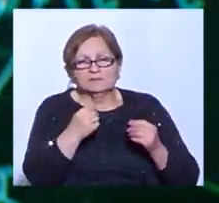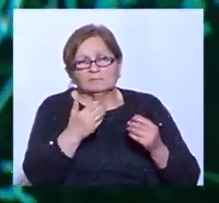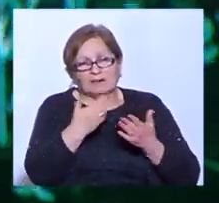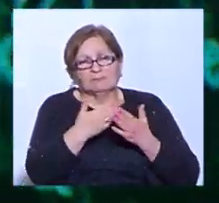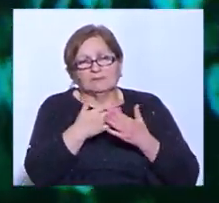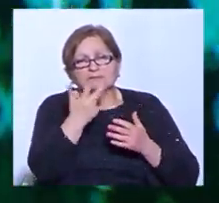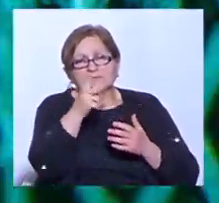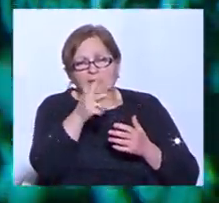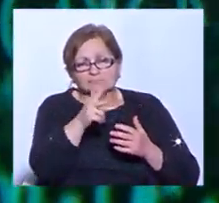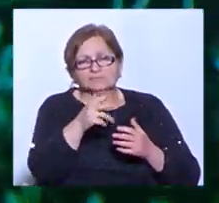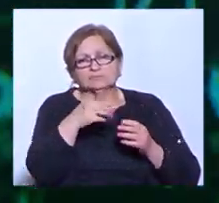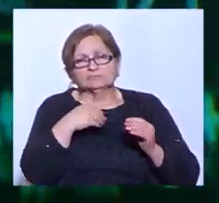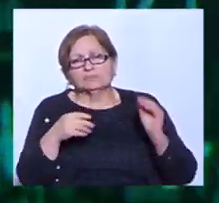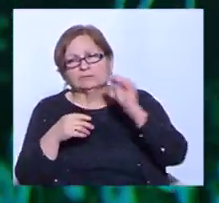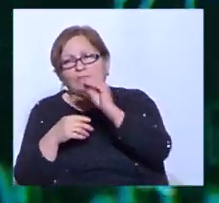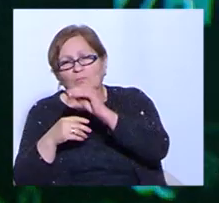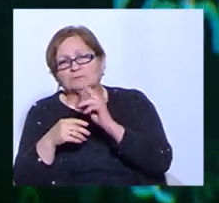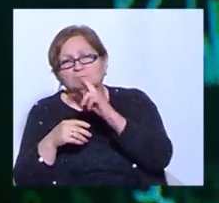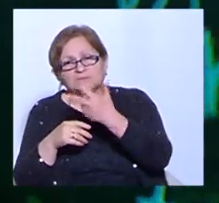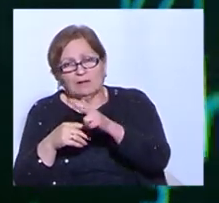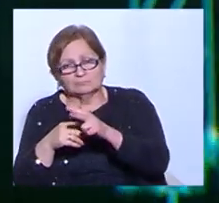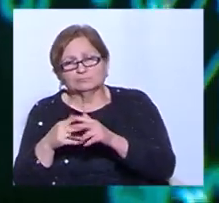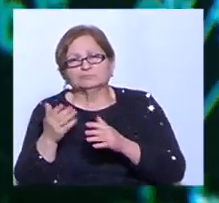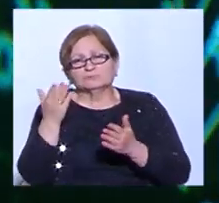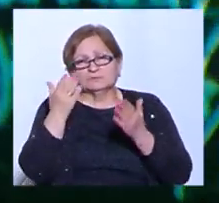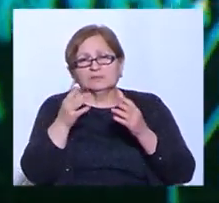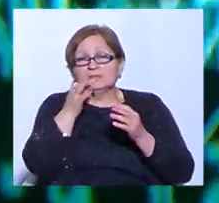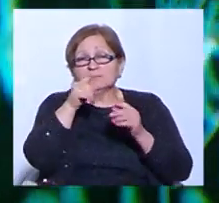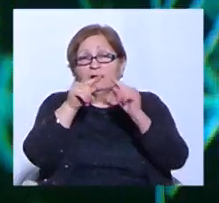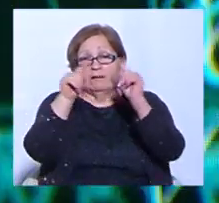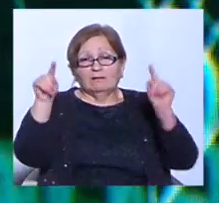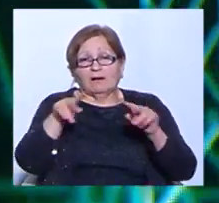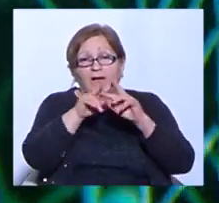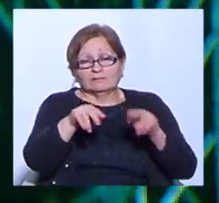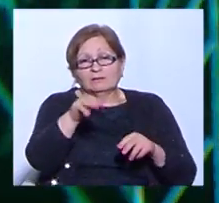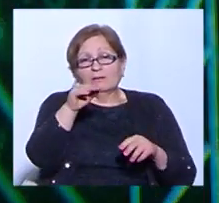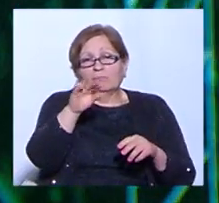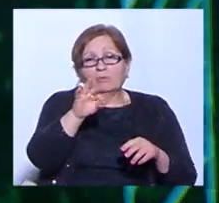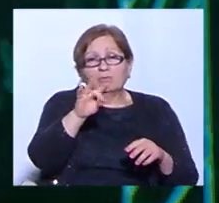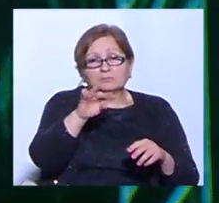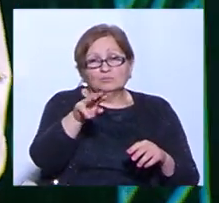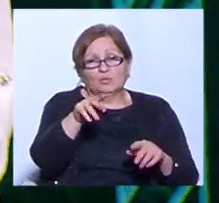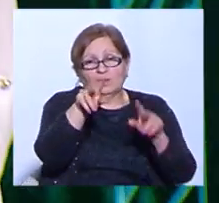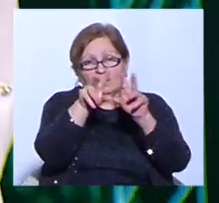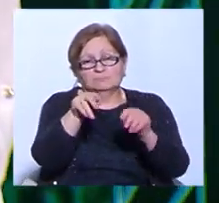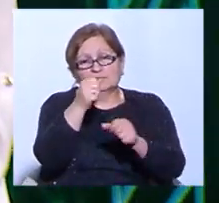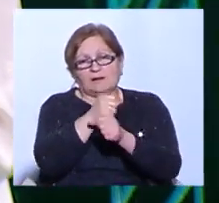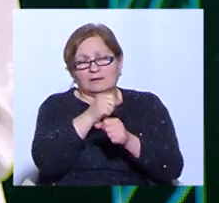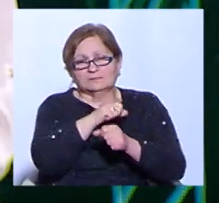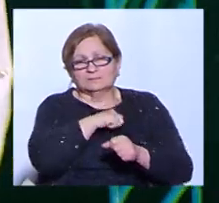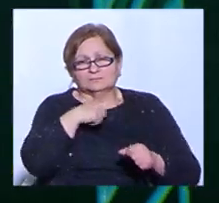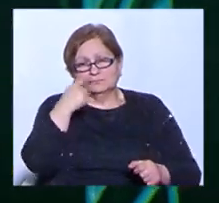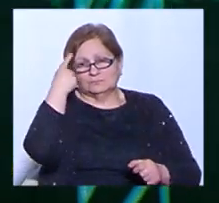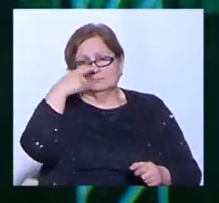ამდენით გავზრდი და მოახდინეთ ამ სიტუაციის ფორმულირება. ეს არის თქვენი დავალება შემდეგი გაკვეთილისთვის, გავაგრძელებ შემდეგ